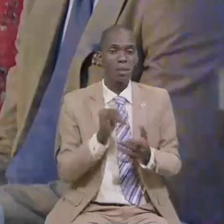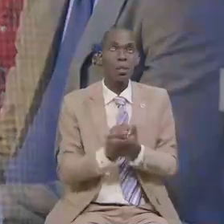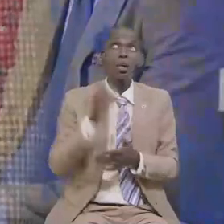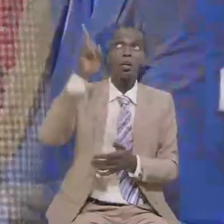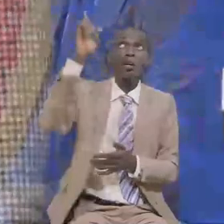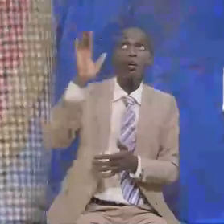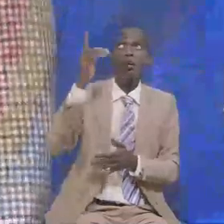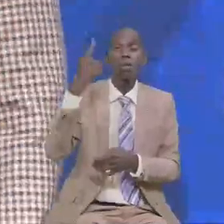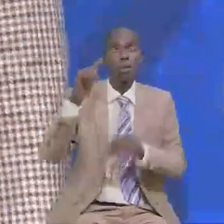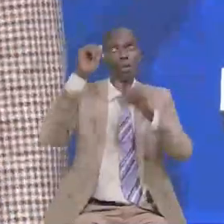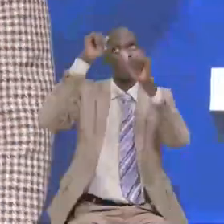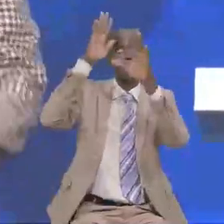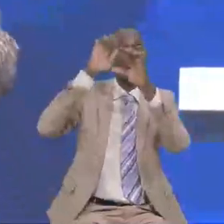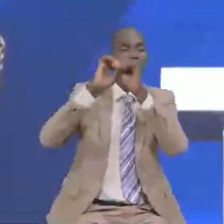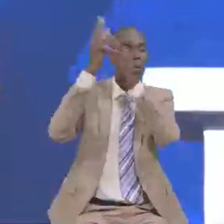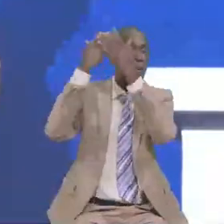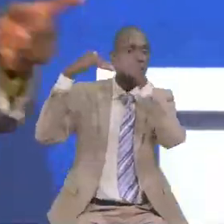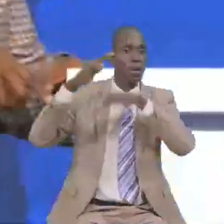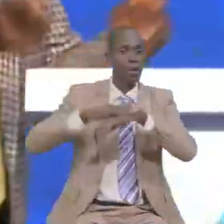que le Dieu, le Père est au ciel